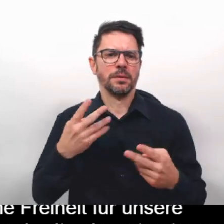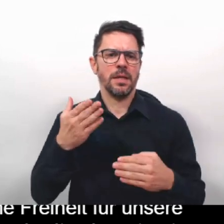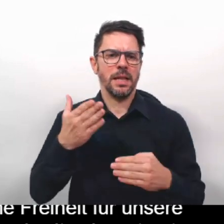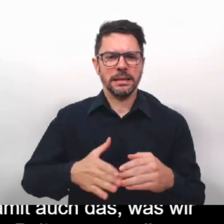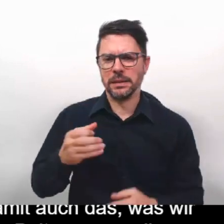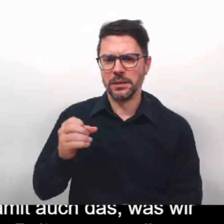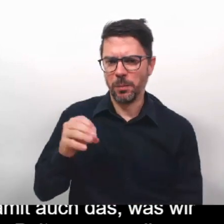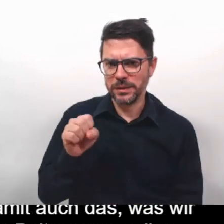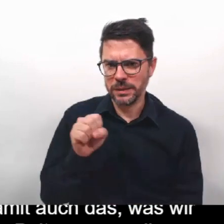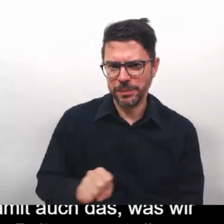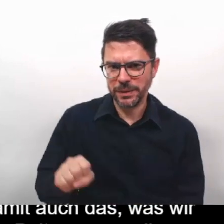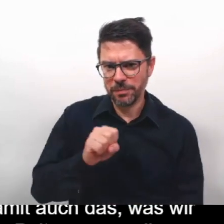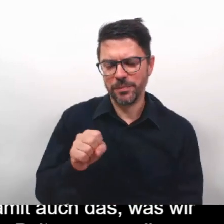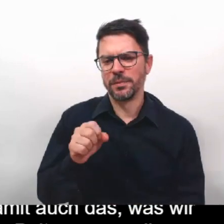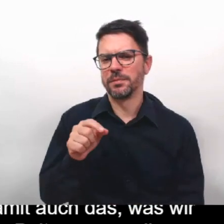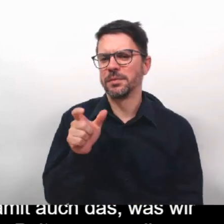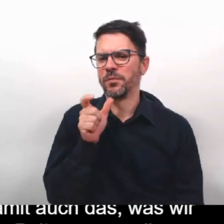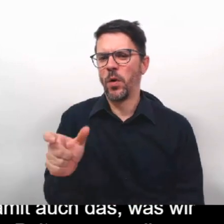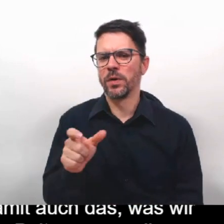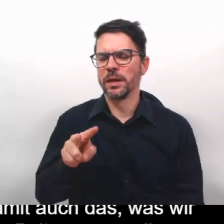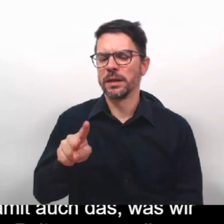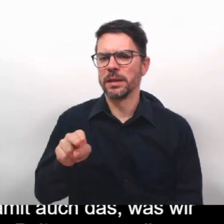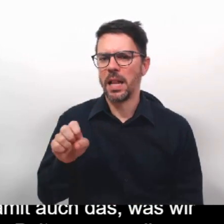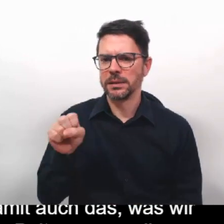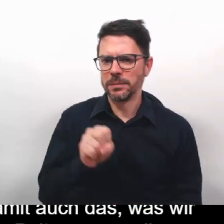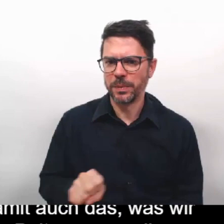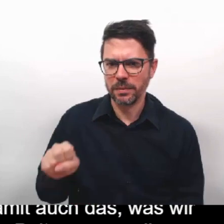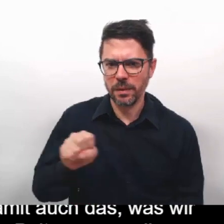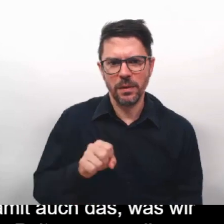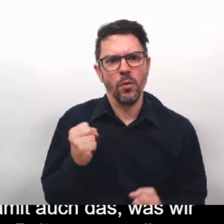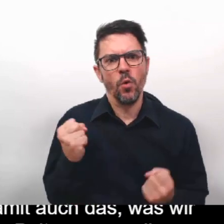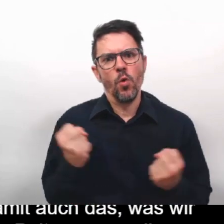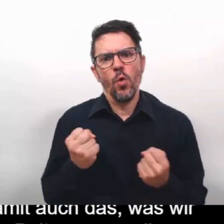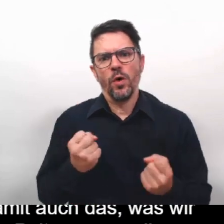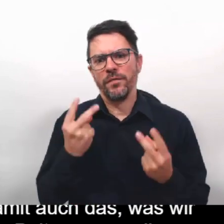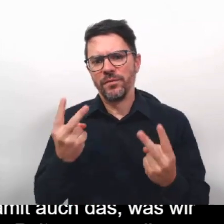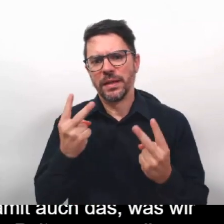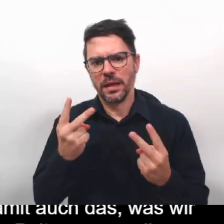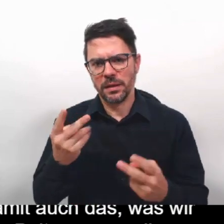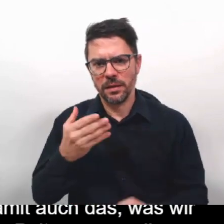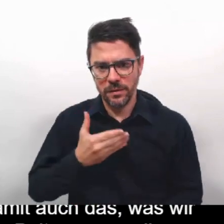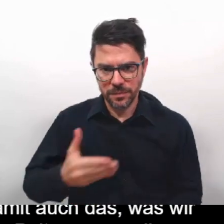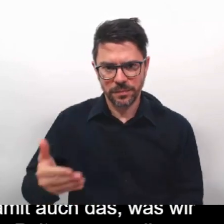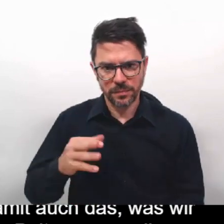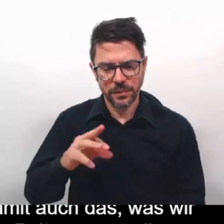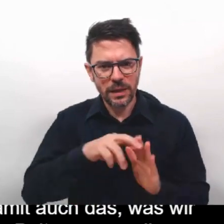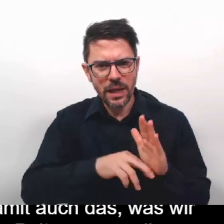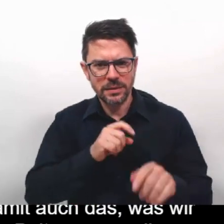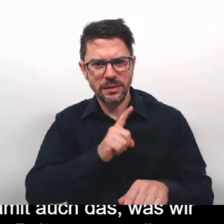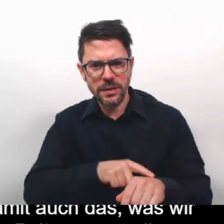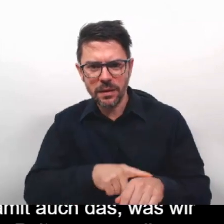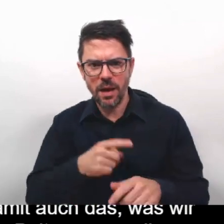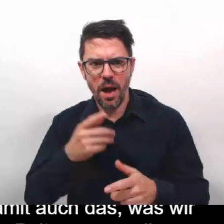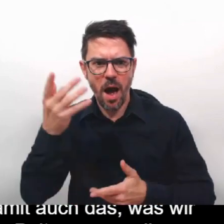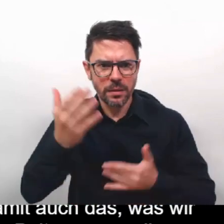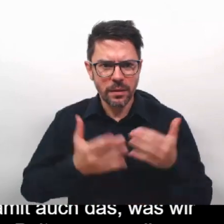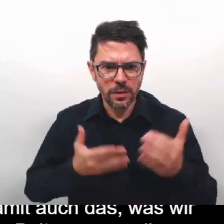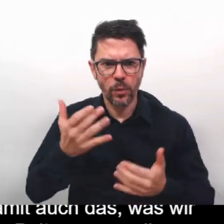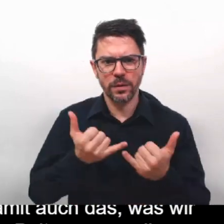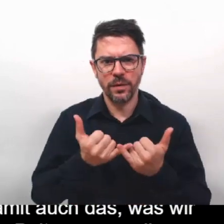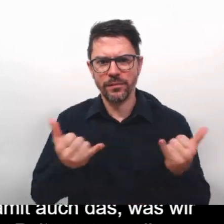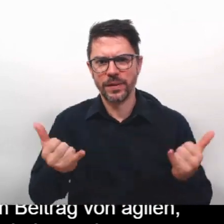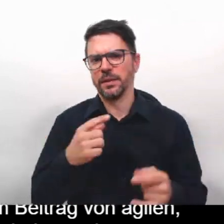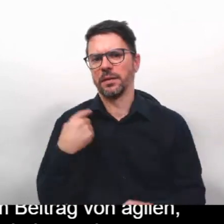Kollegen, sehr geehrte Damen und Herren, ich möchte Ihnen und den Mitgliedern des Kabinetts ausdrücklich dafür danken, dass die Universitäten